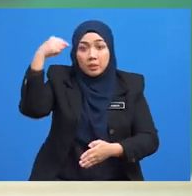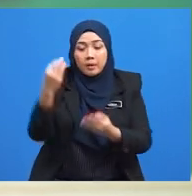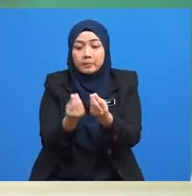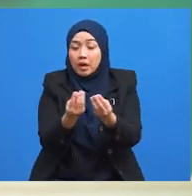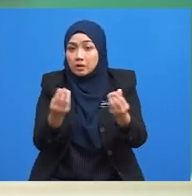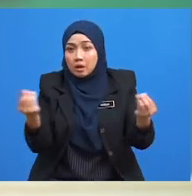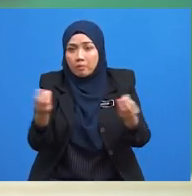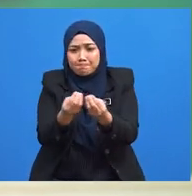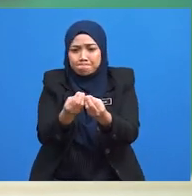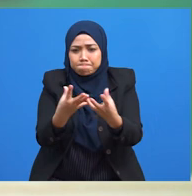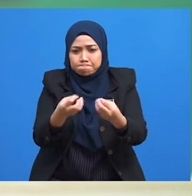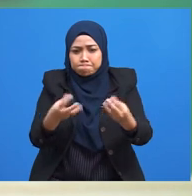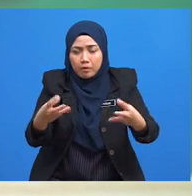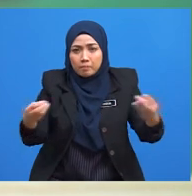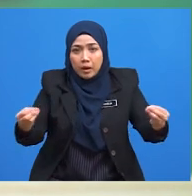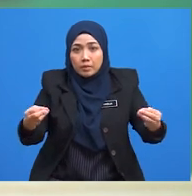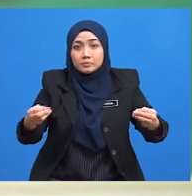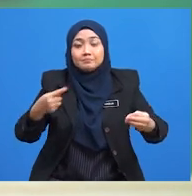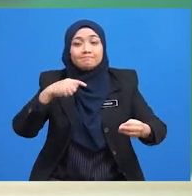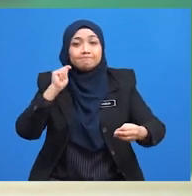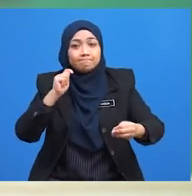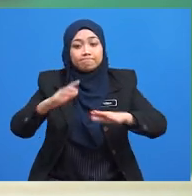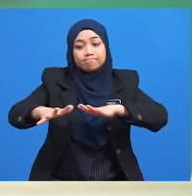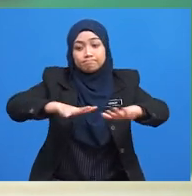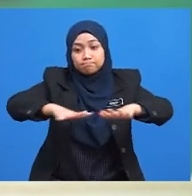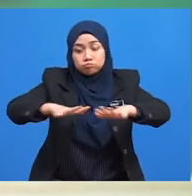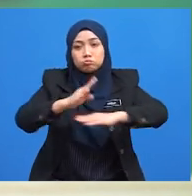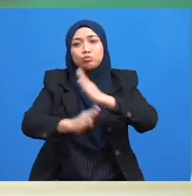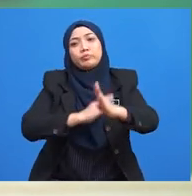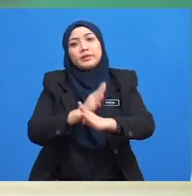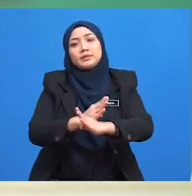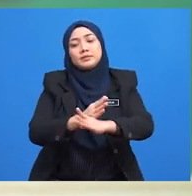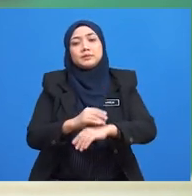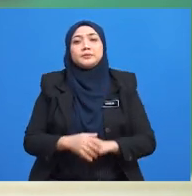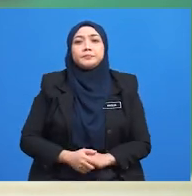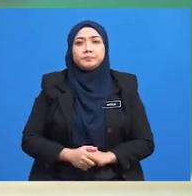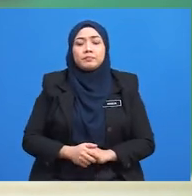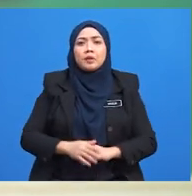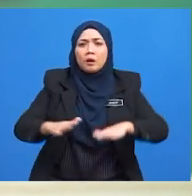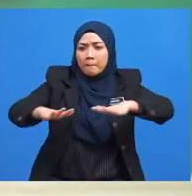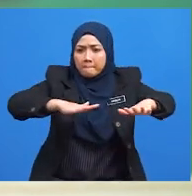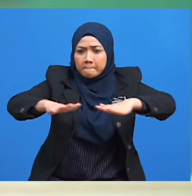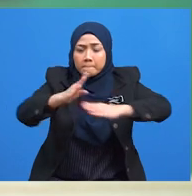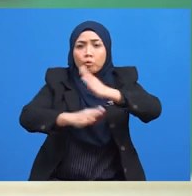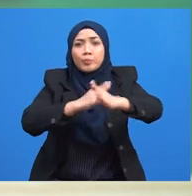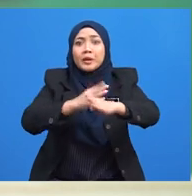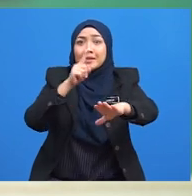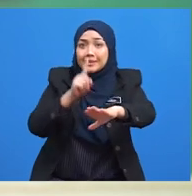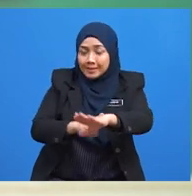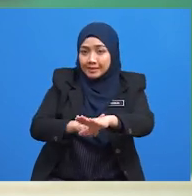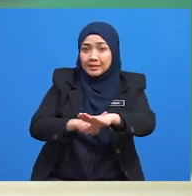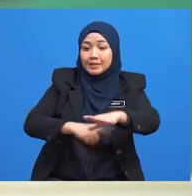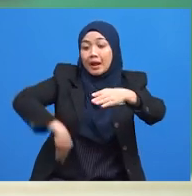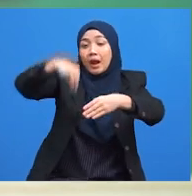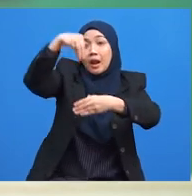merekah dan runtuhan tanah. Selain itu, gempa bumi di dasar lautan juga akan mengganggu